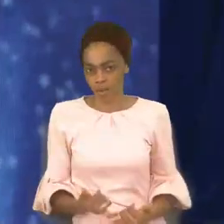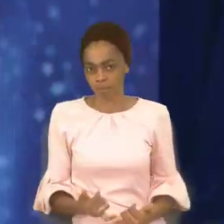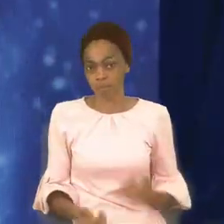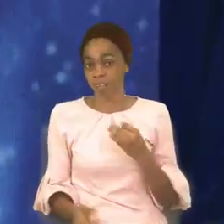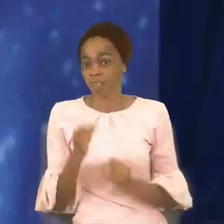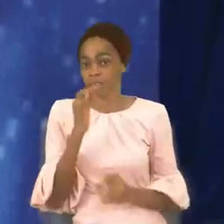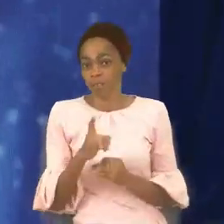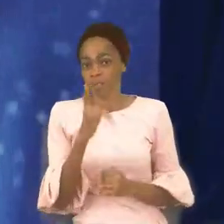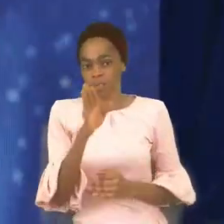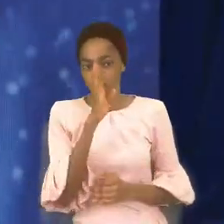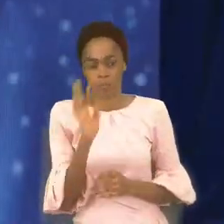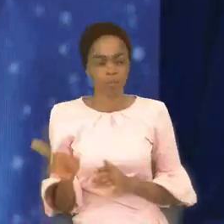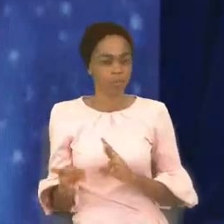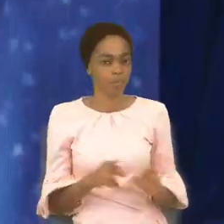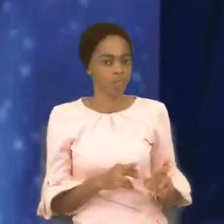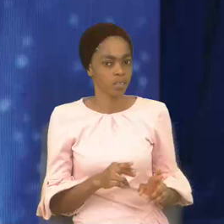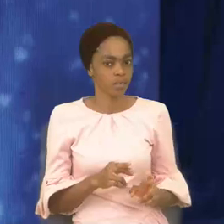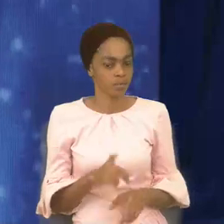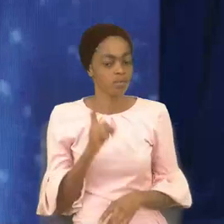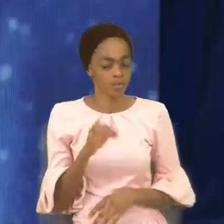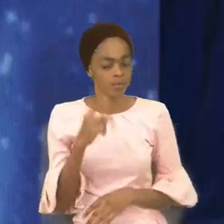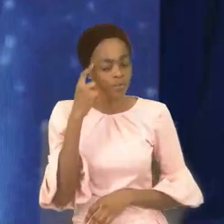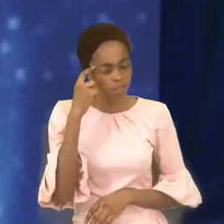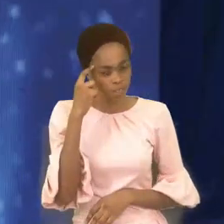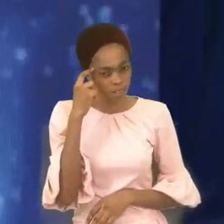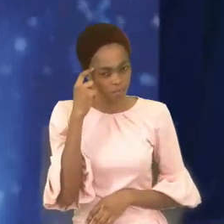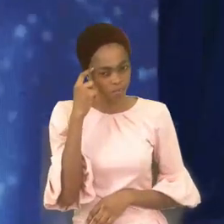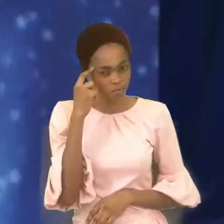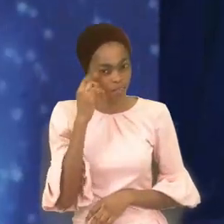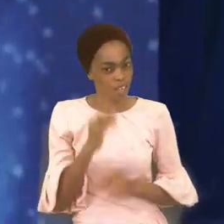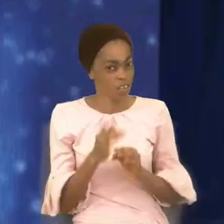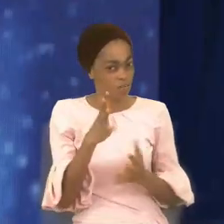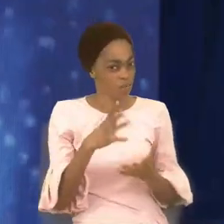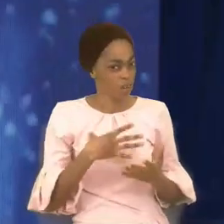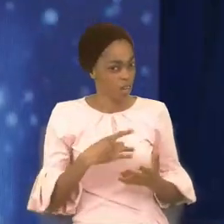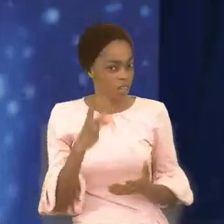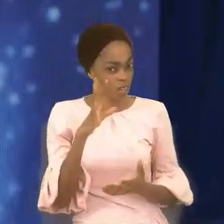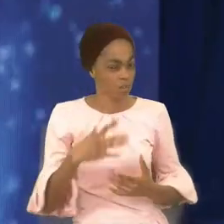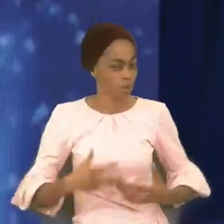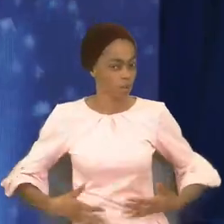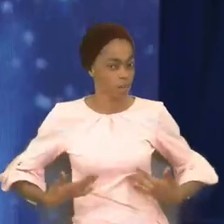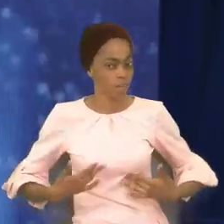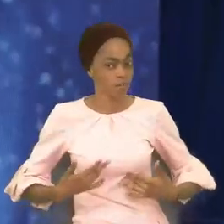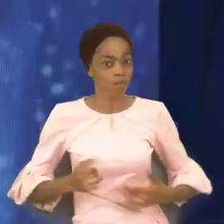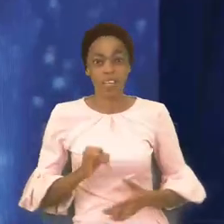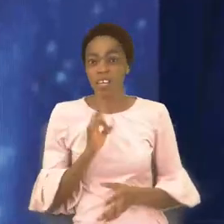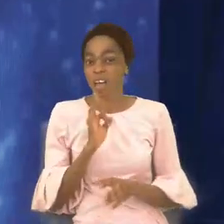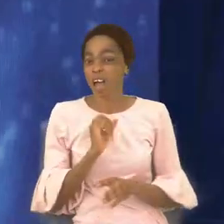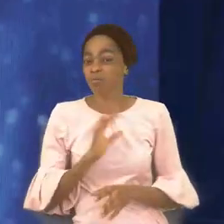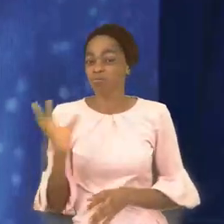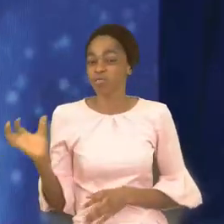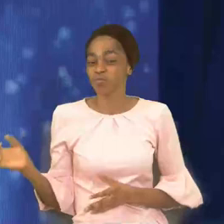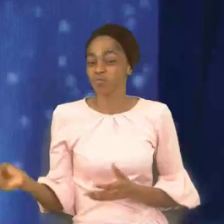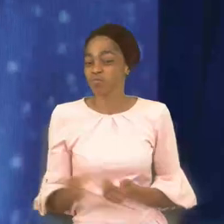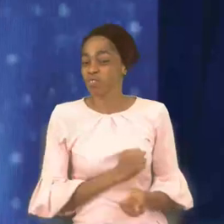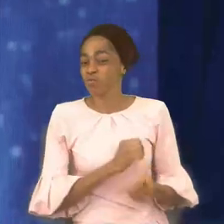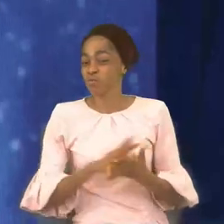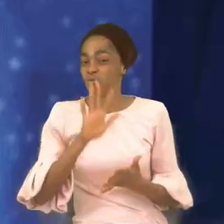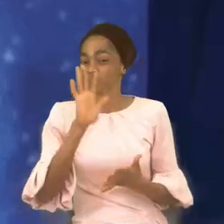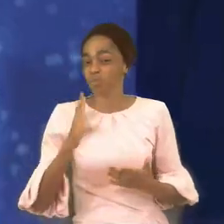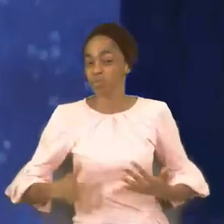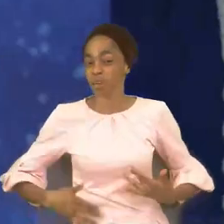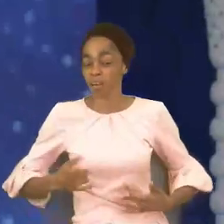Verset 15. Maintenant, tenez-vous prêts. Si vous pouvez reconsidérer, si votre vie est précieuse pour vous et vous ne voulez pas gaspiller ça, regardez la